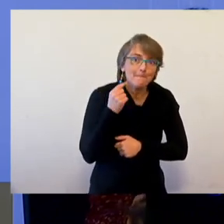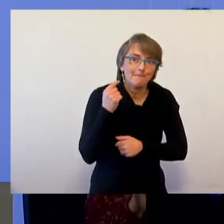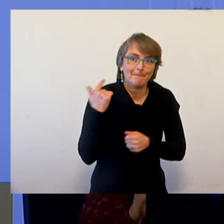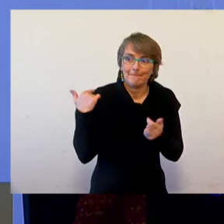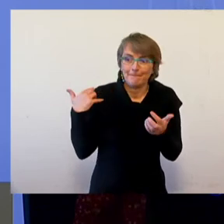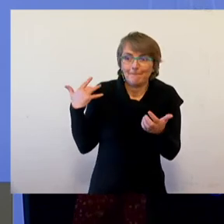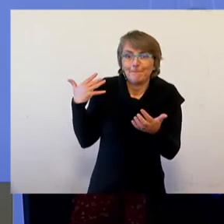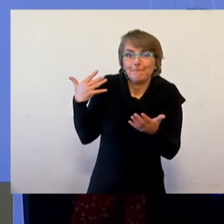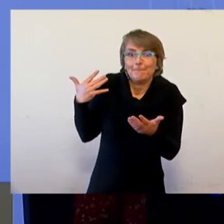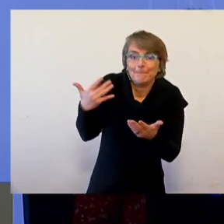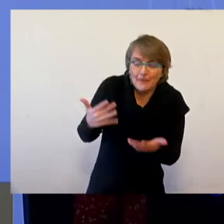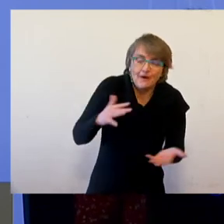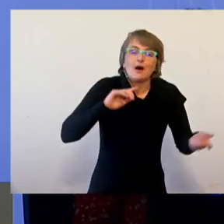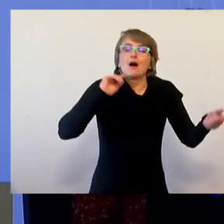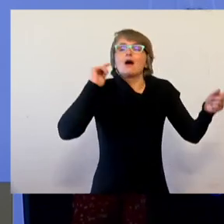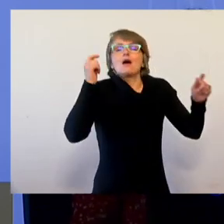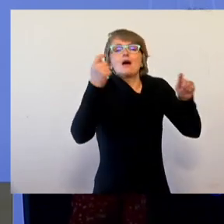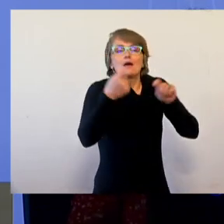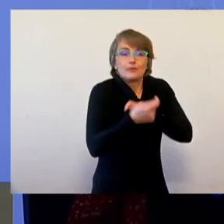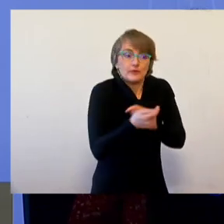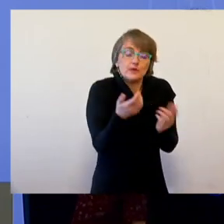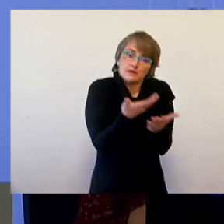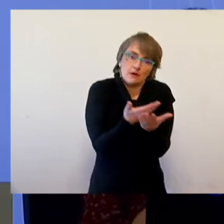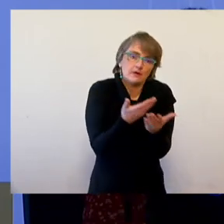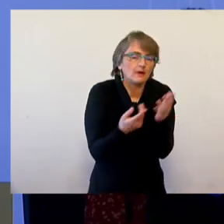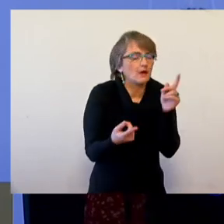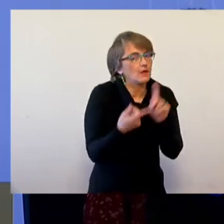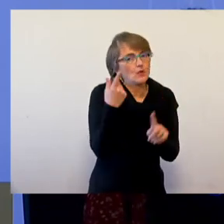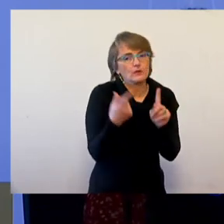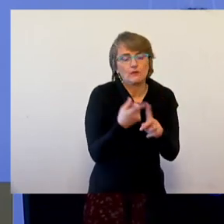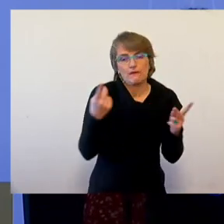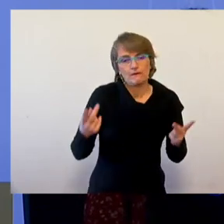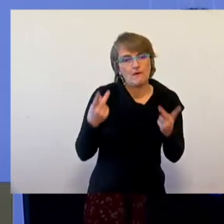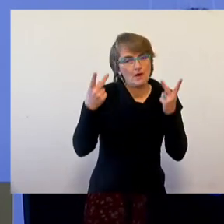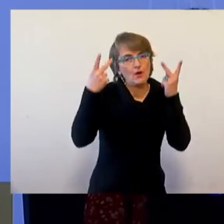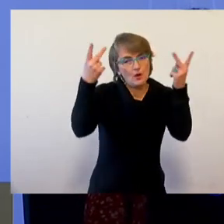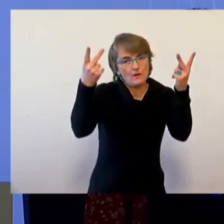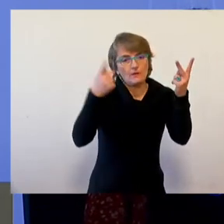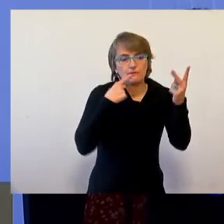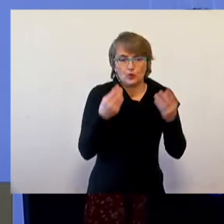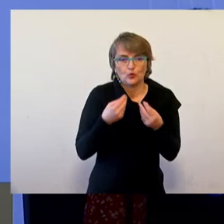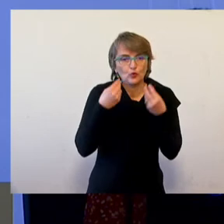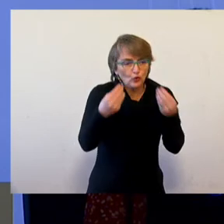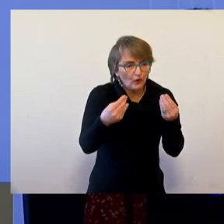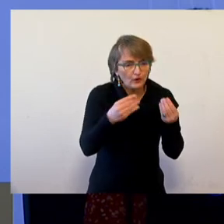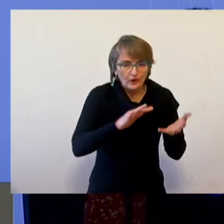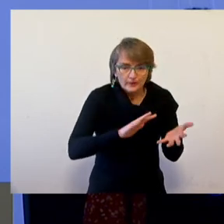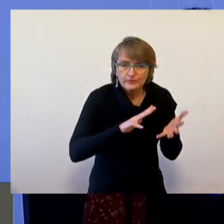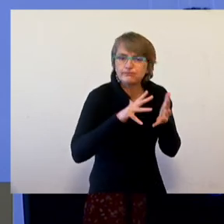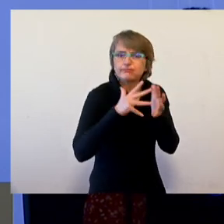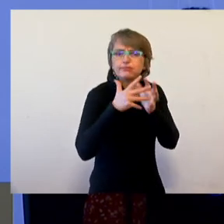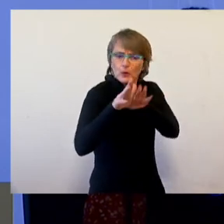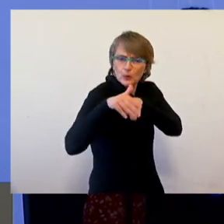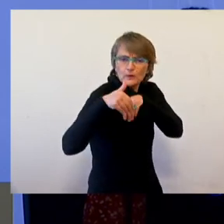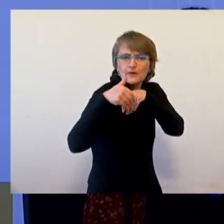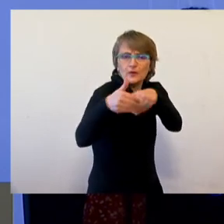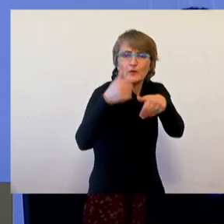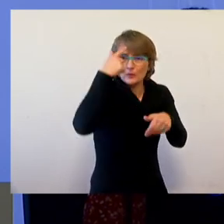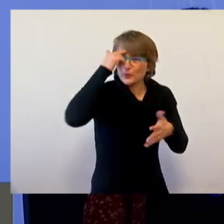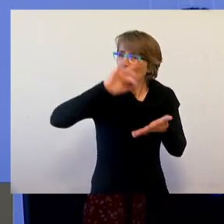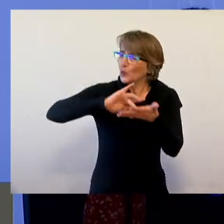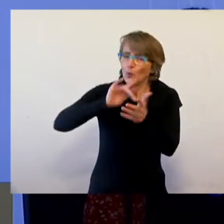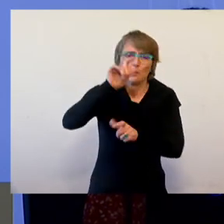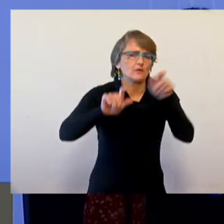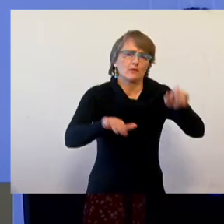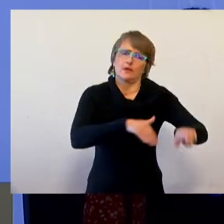important qui permet d'engager ensuite, de poursuivre ce mouvement pour l'ensemble des agents. Voilà.